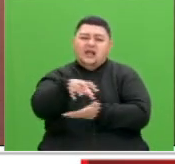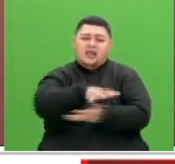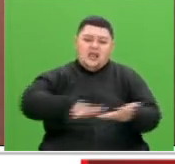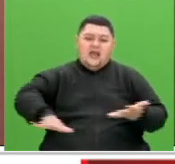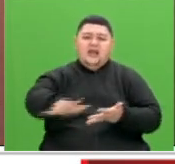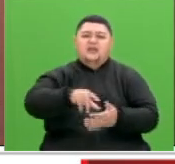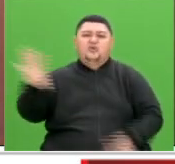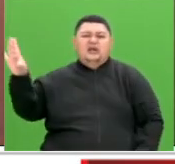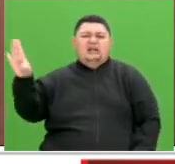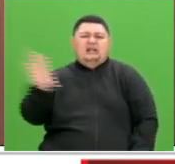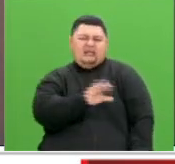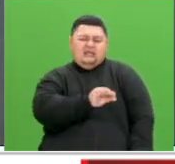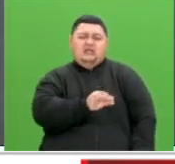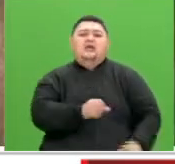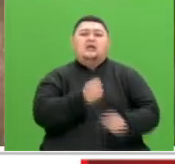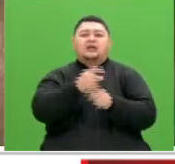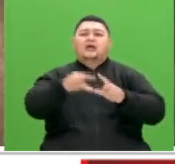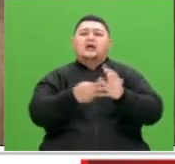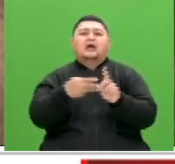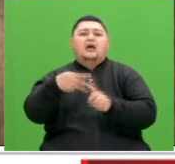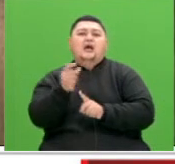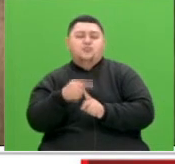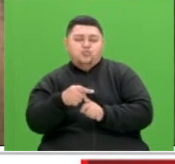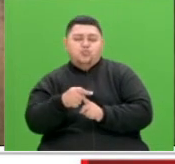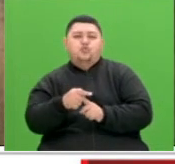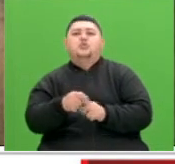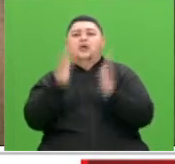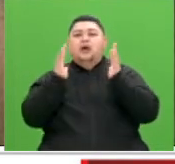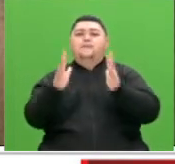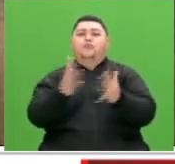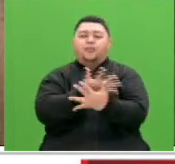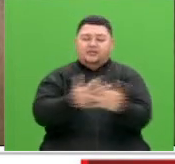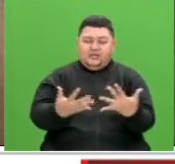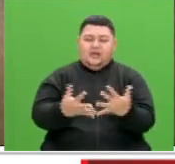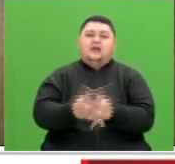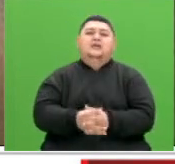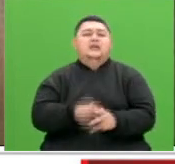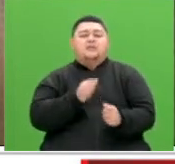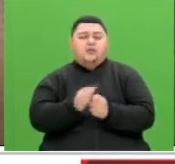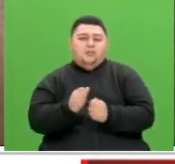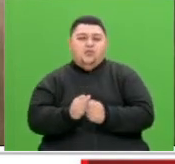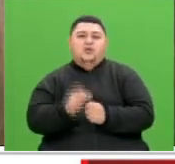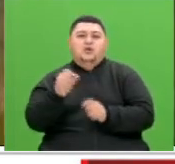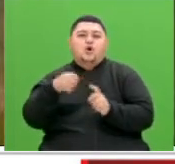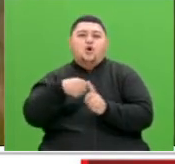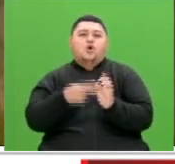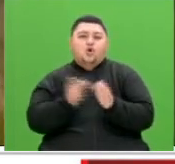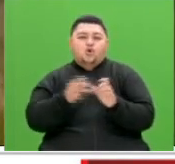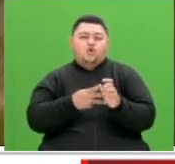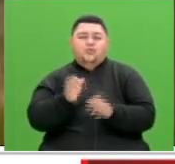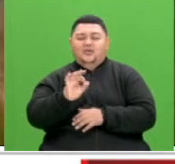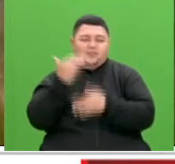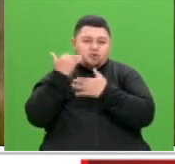seperti lahan kering, lahan gambut, dan perkebunan warga yang disebabkan oleh oknum-oknum yang tidak bertanggung